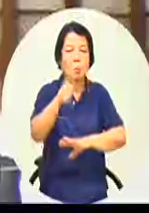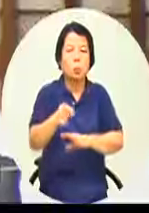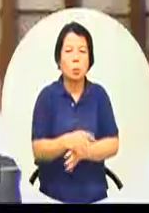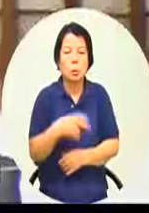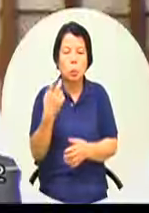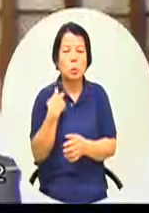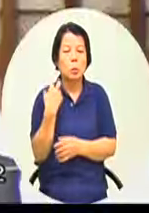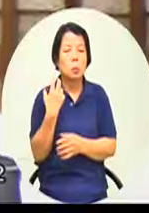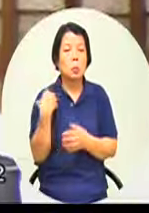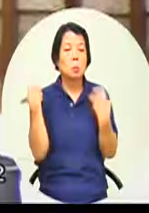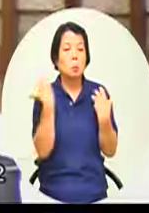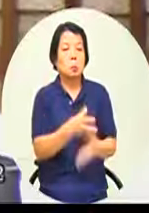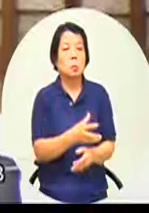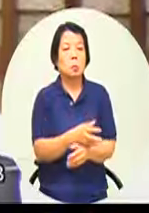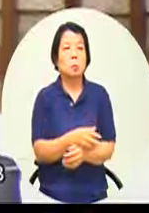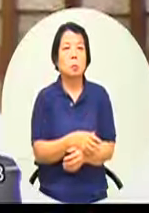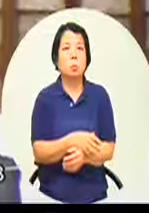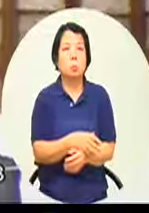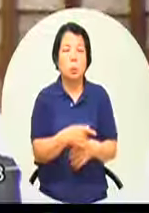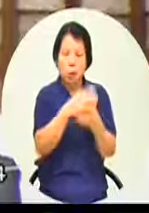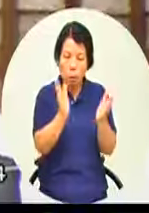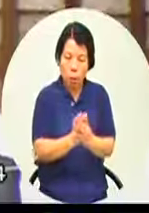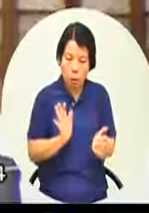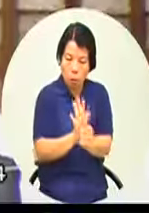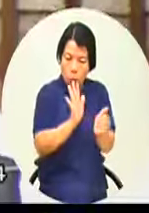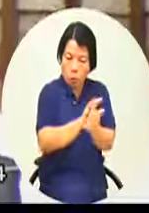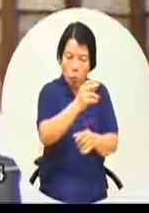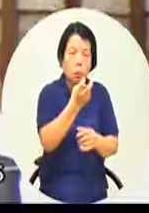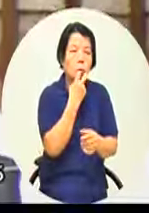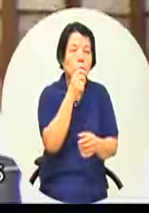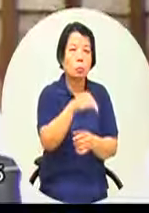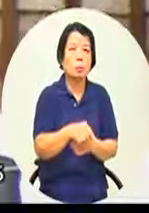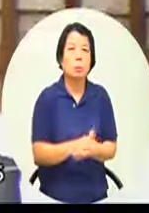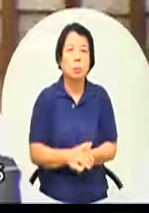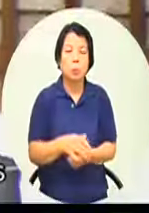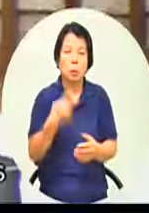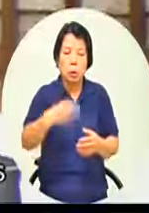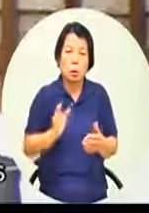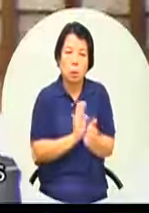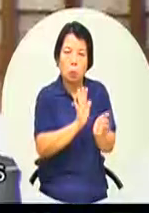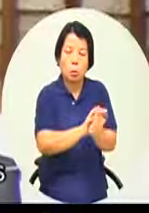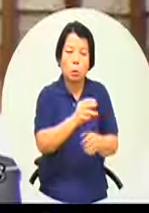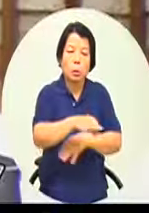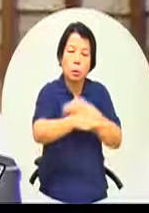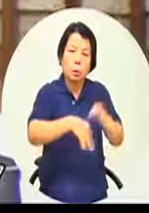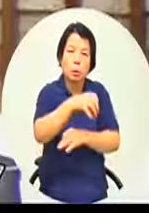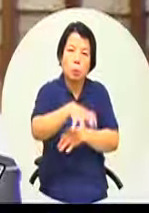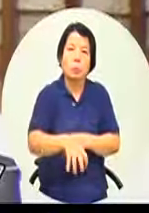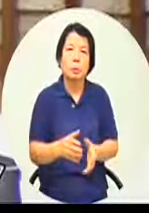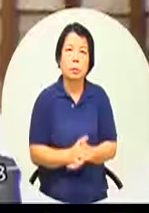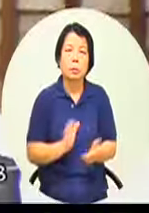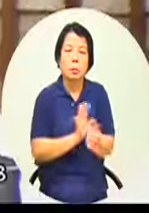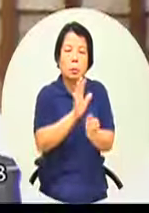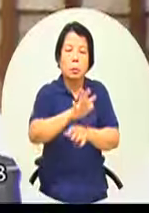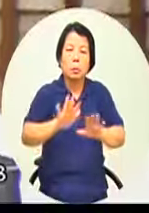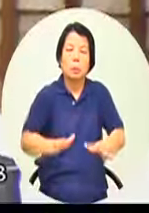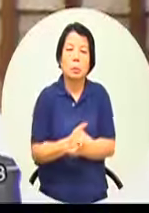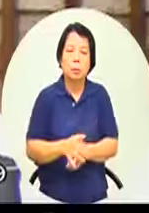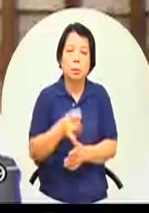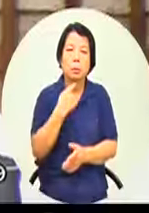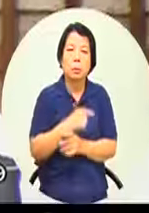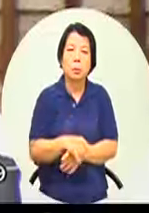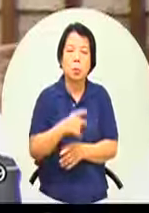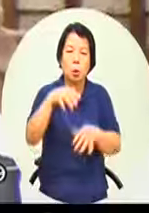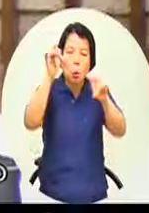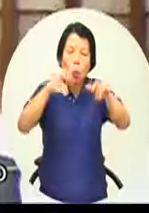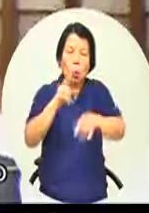管。现在又塞啊，又塞给中央啊，再推啊，再推给经济部啊，再推给现在是雨污水啊。雨